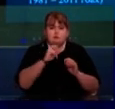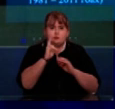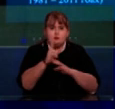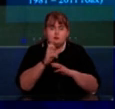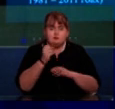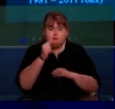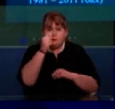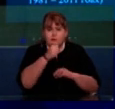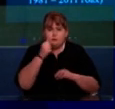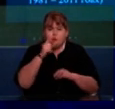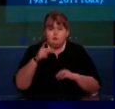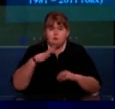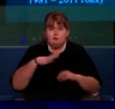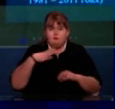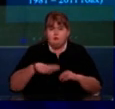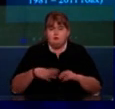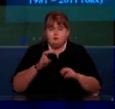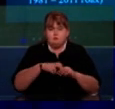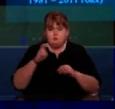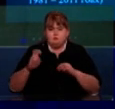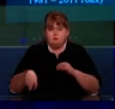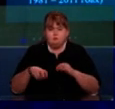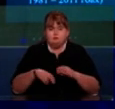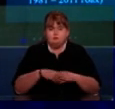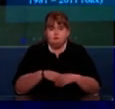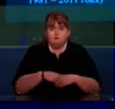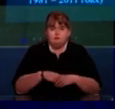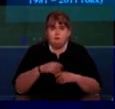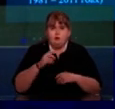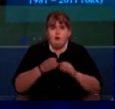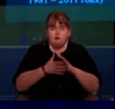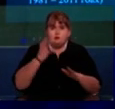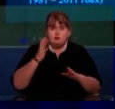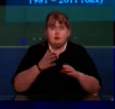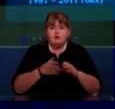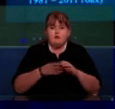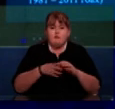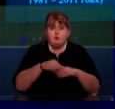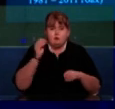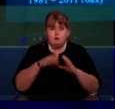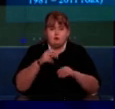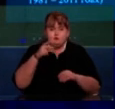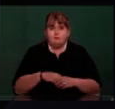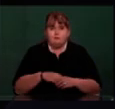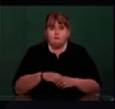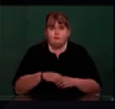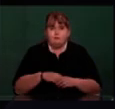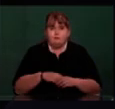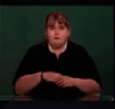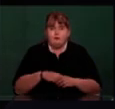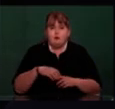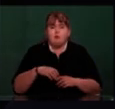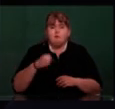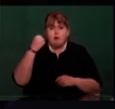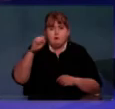2013 году он был вынужден уйти в отставку. На очередных выборах в 2014 году